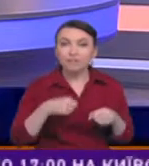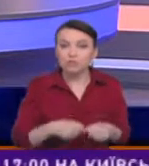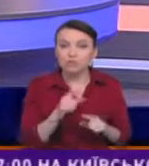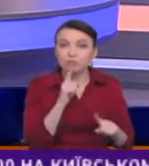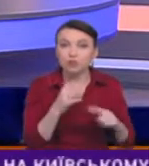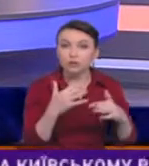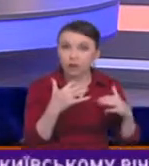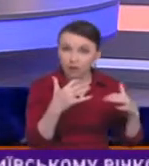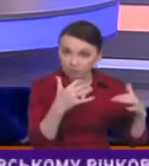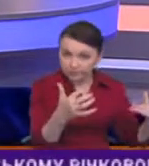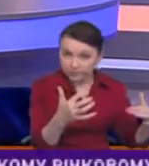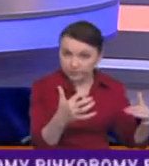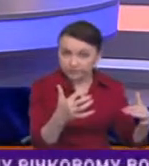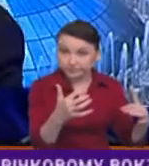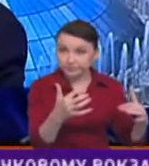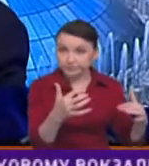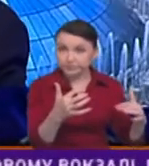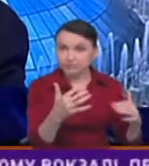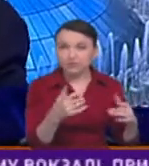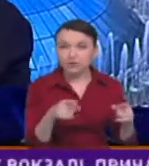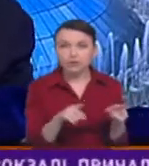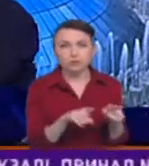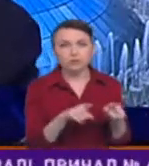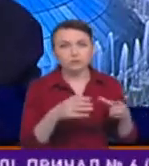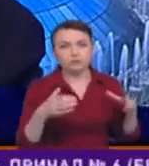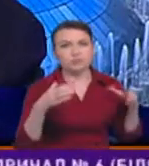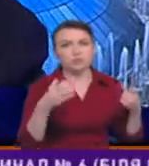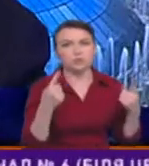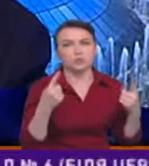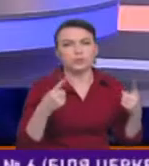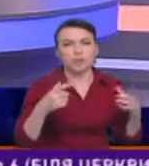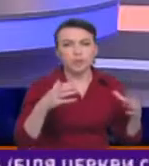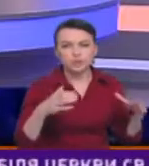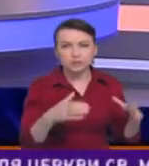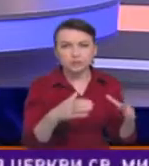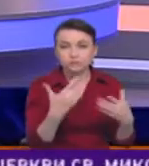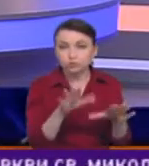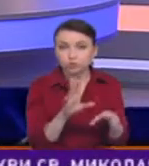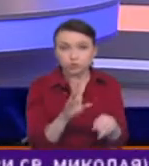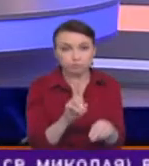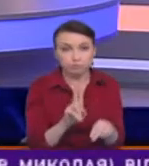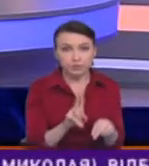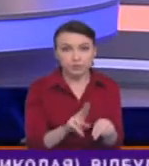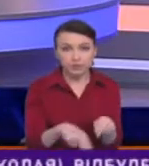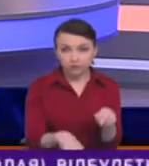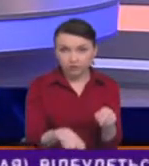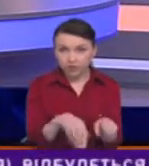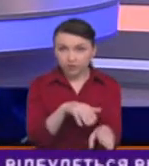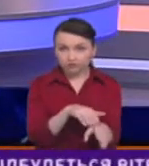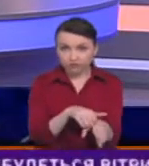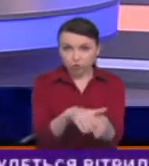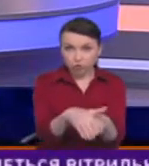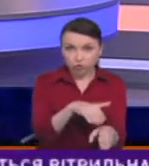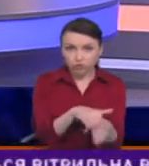якщо позитивістки читати... Як парламент, як інституції. Як інституцію. Тут же написано «переставати виконувати